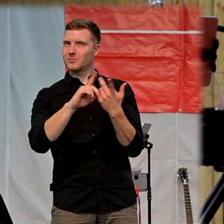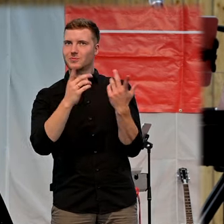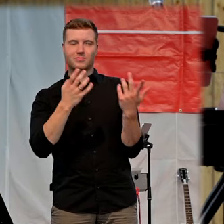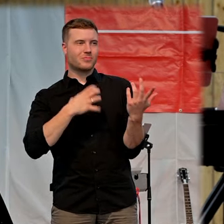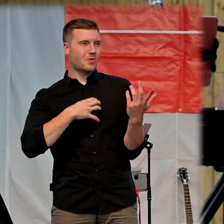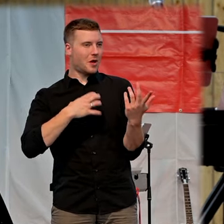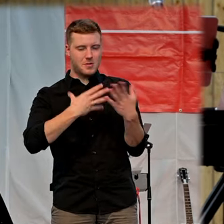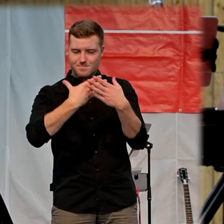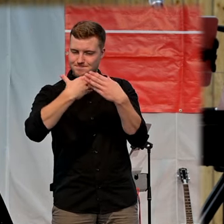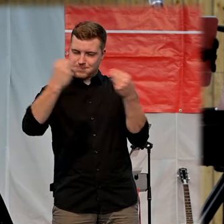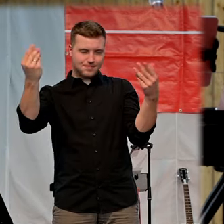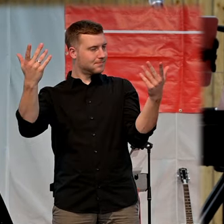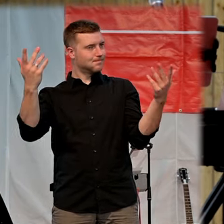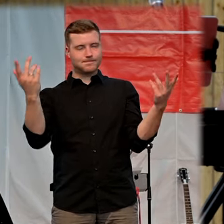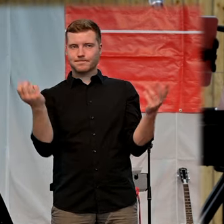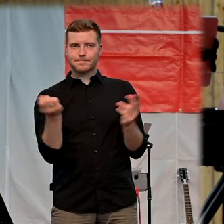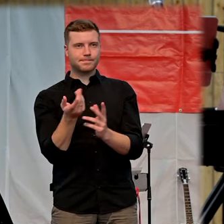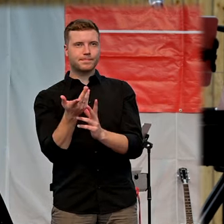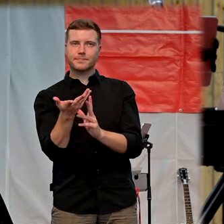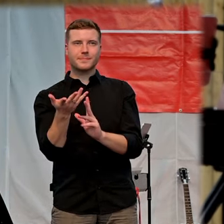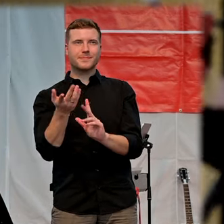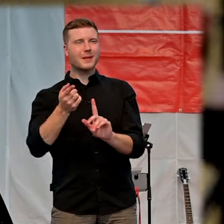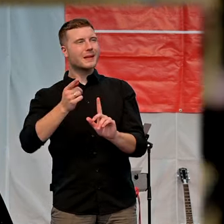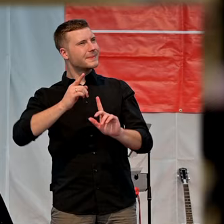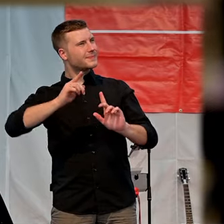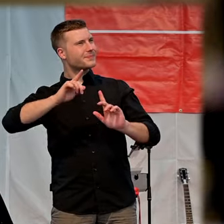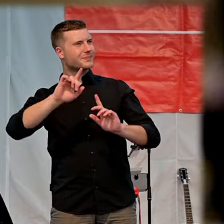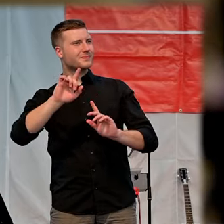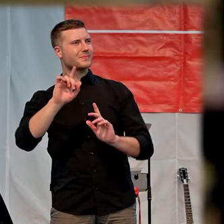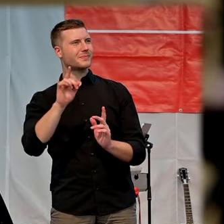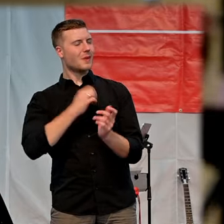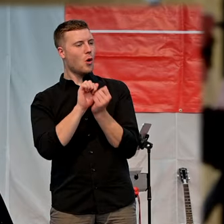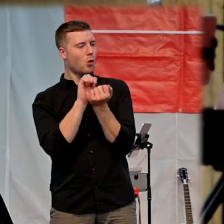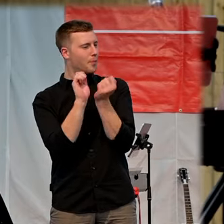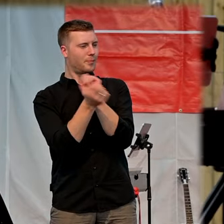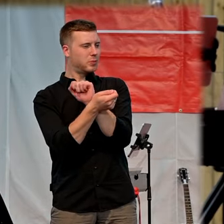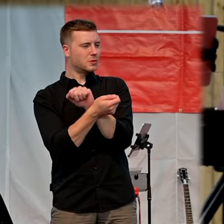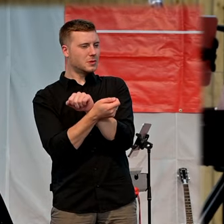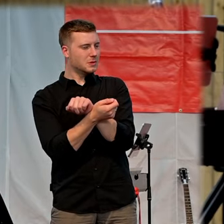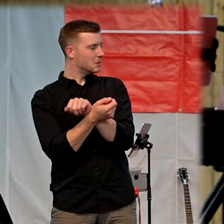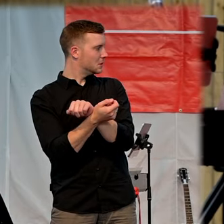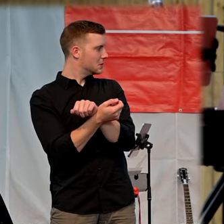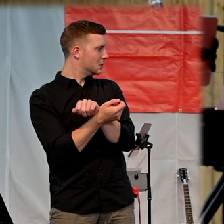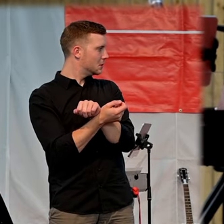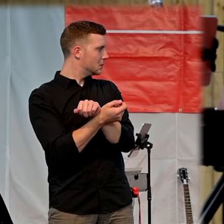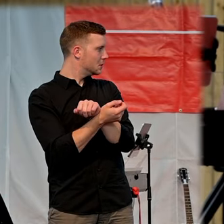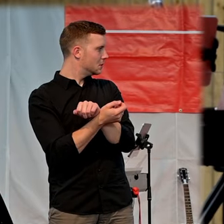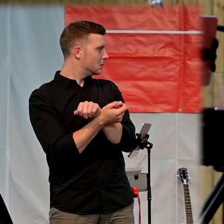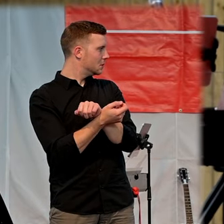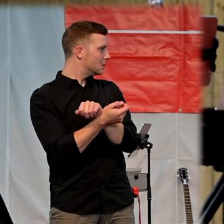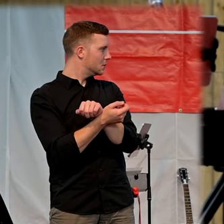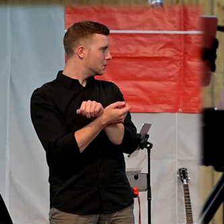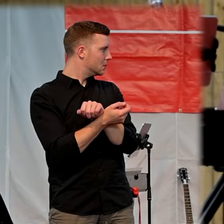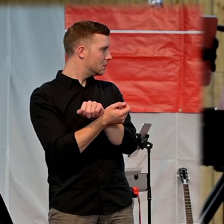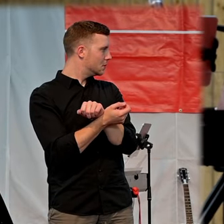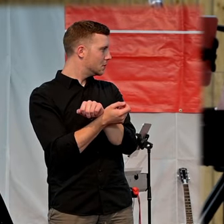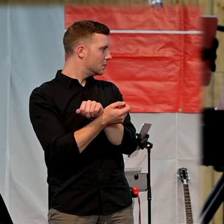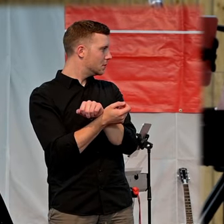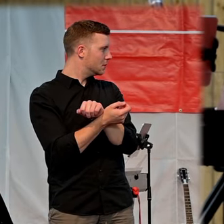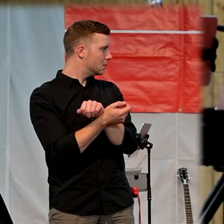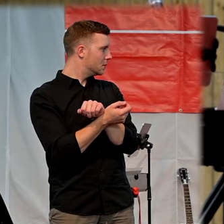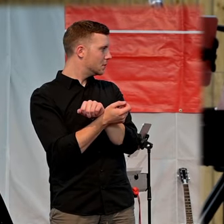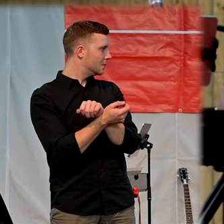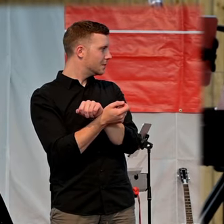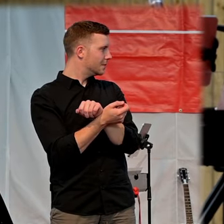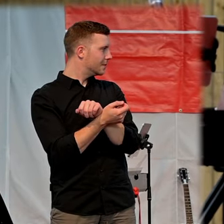Buße, dass wir nicht blind sind in Bezug, ich muss dies hier drehen. Dieses Ohr ist größer als das, schätze